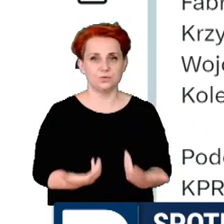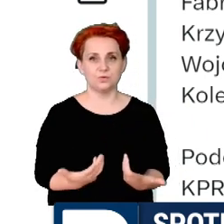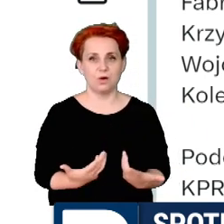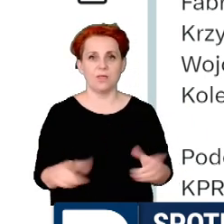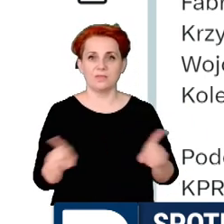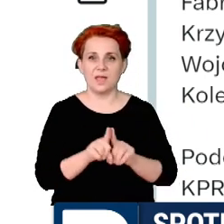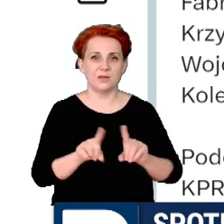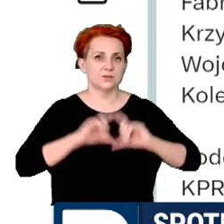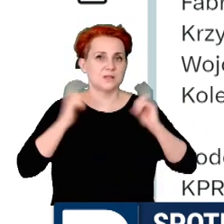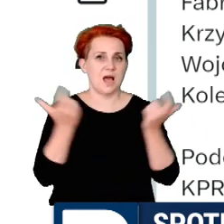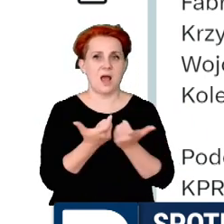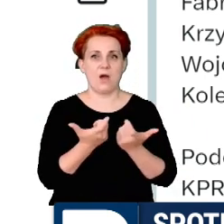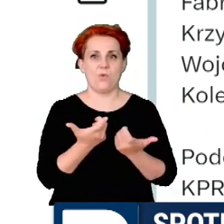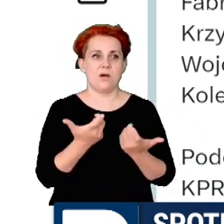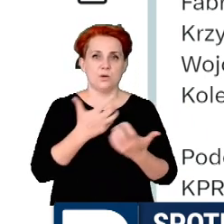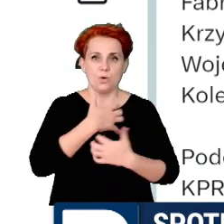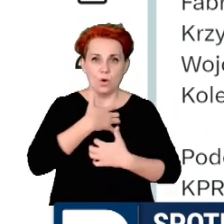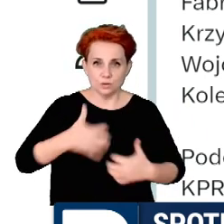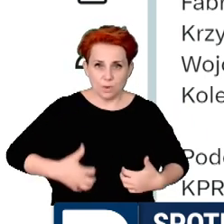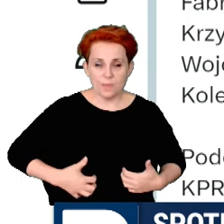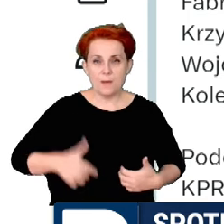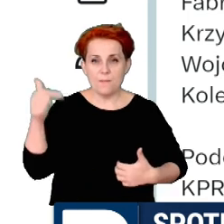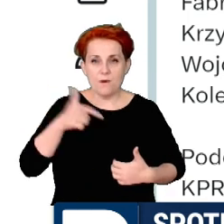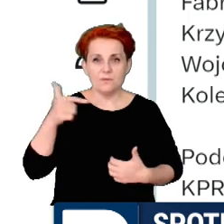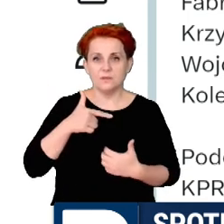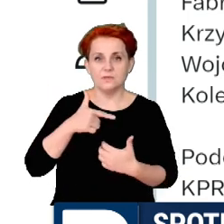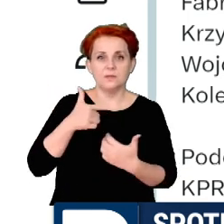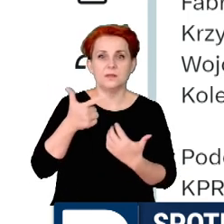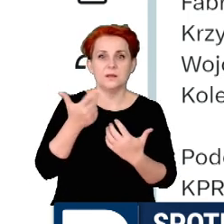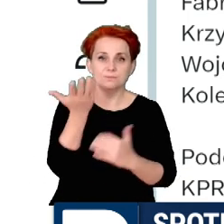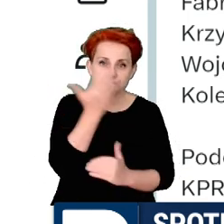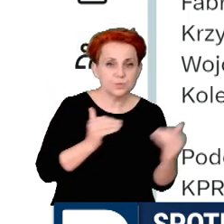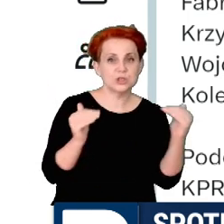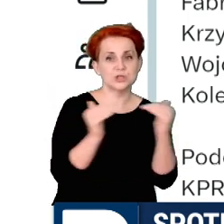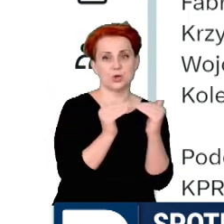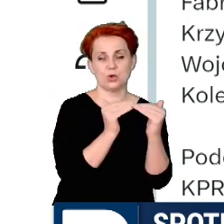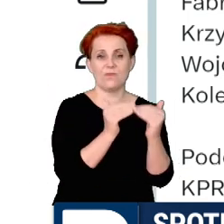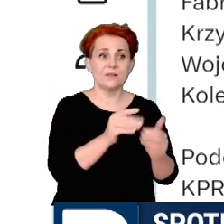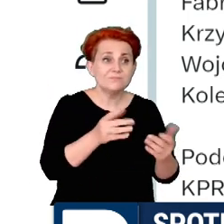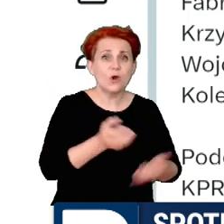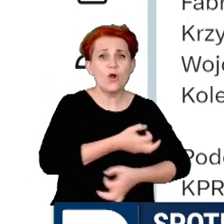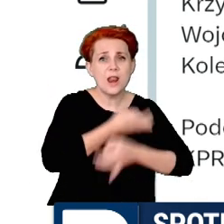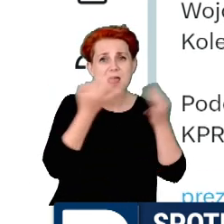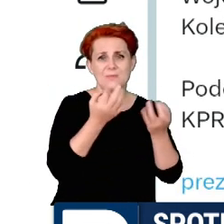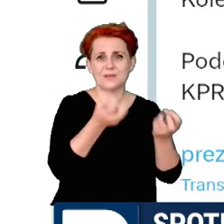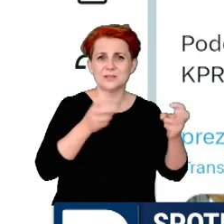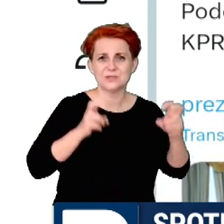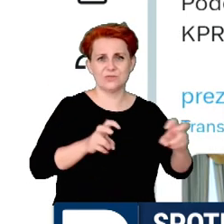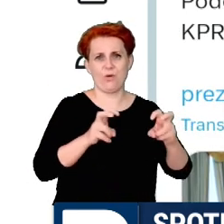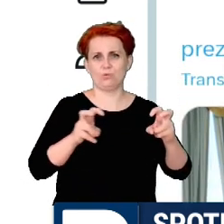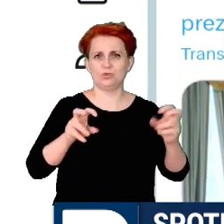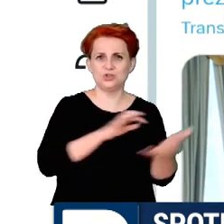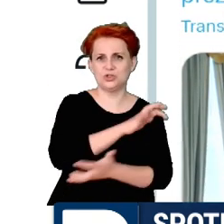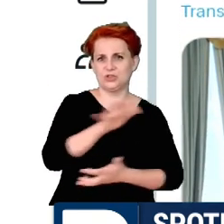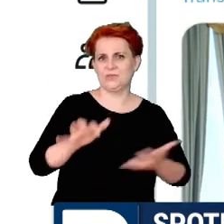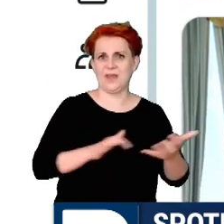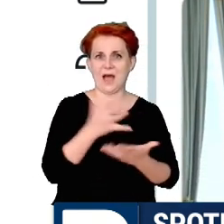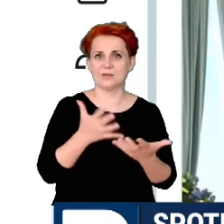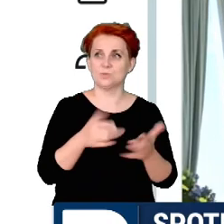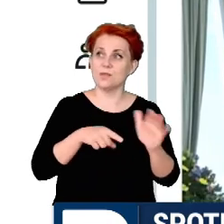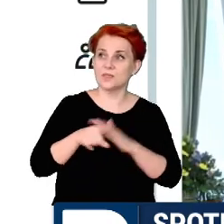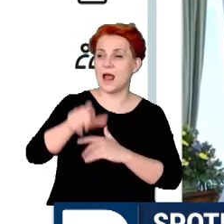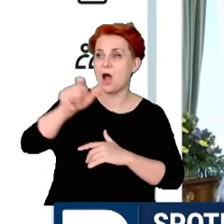gospodarki powinny zaadaptować się do tego, żeby efektywnie stworzyć rzeczywistość wokół terminu, że no, naukowcy mają